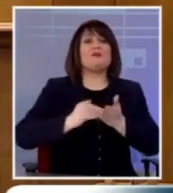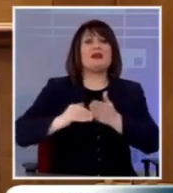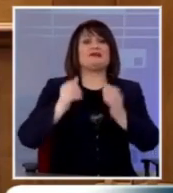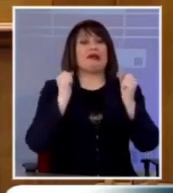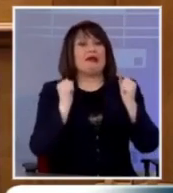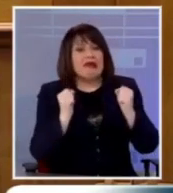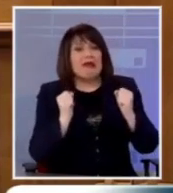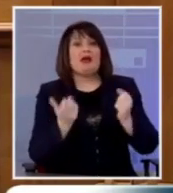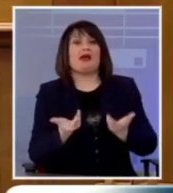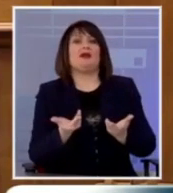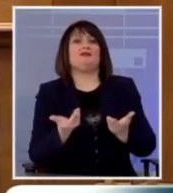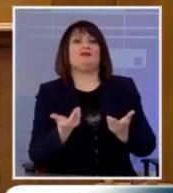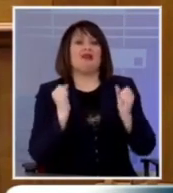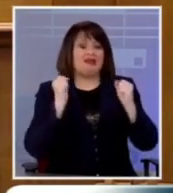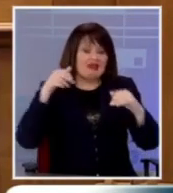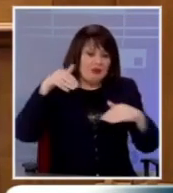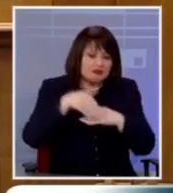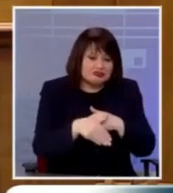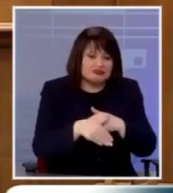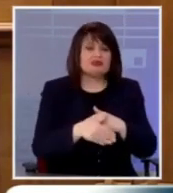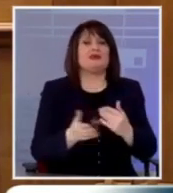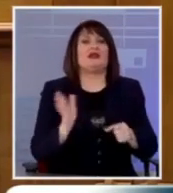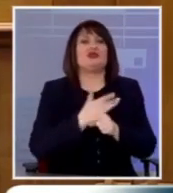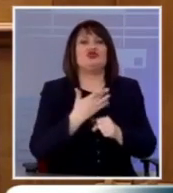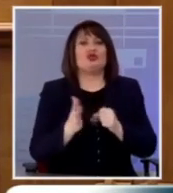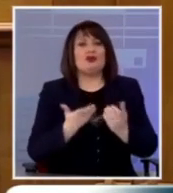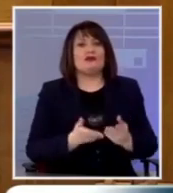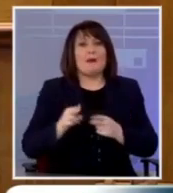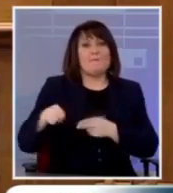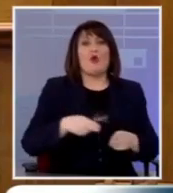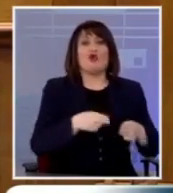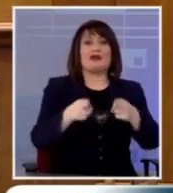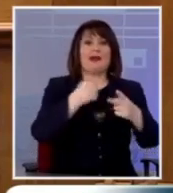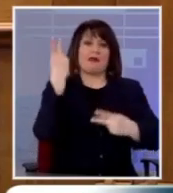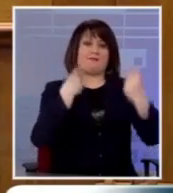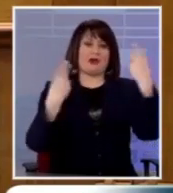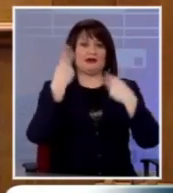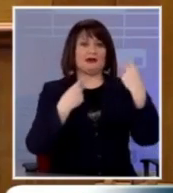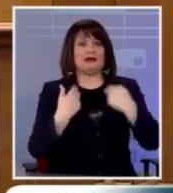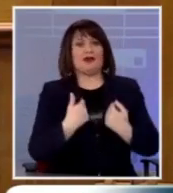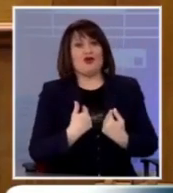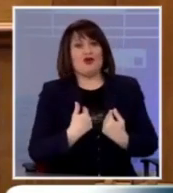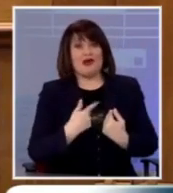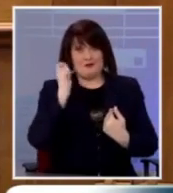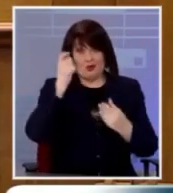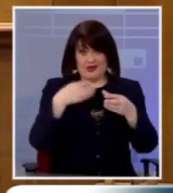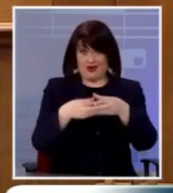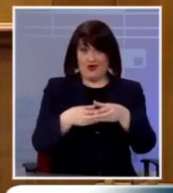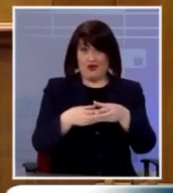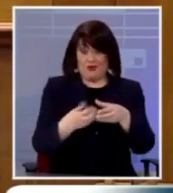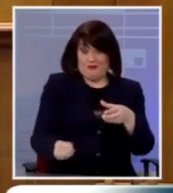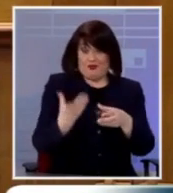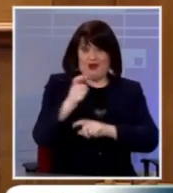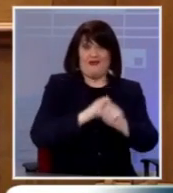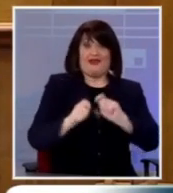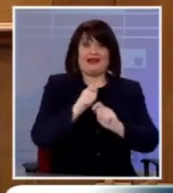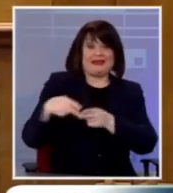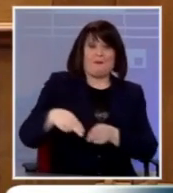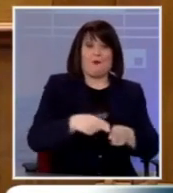υγείας, μας κατηγορεί και το ποτάμι. Ένα κόμμα νεοσύστατο, το